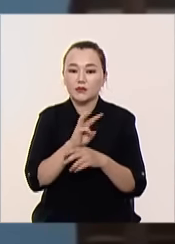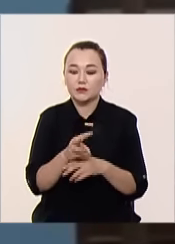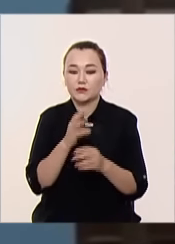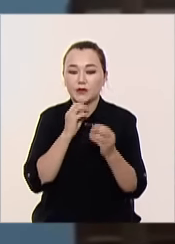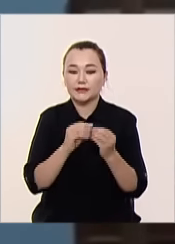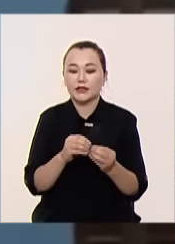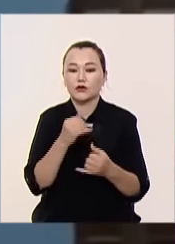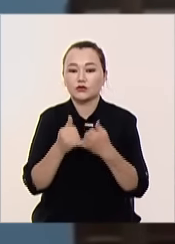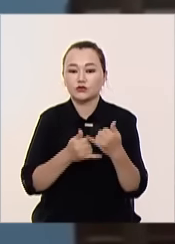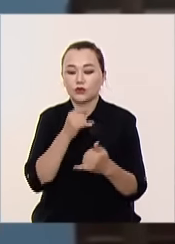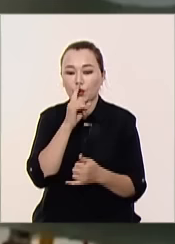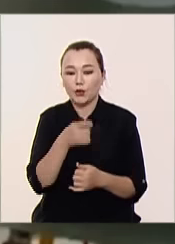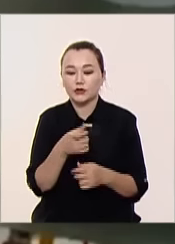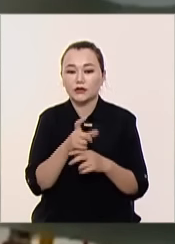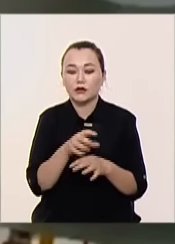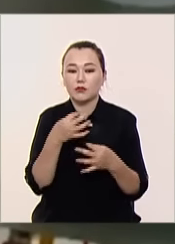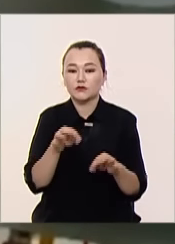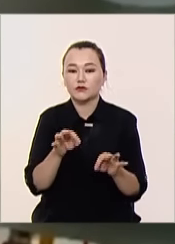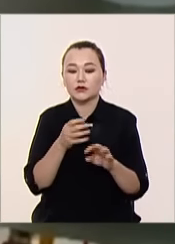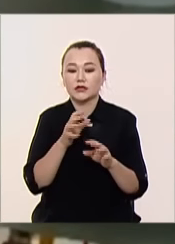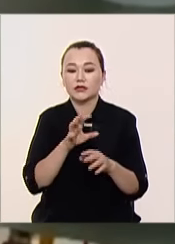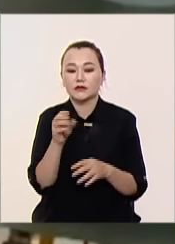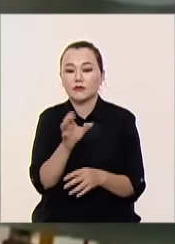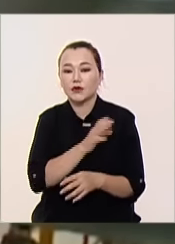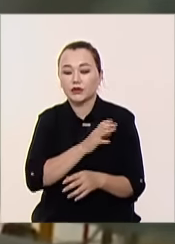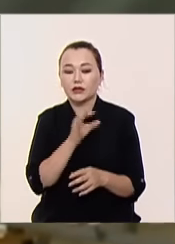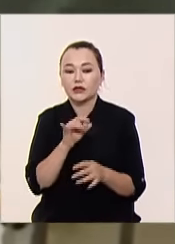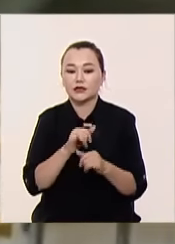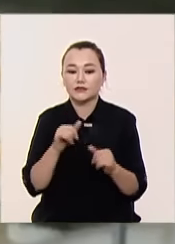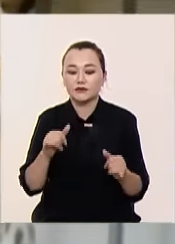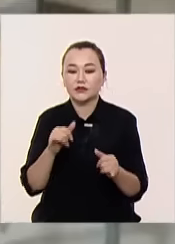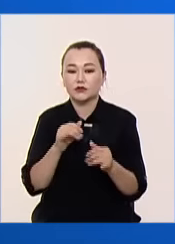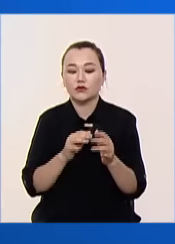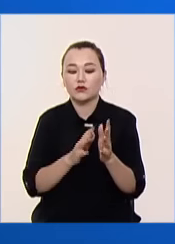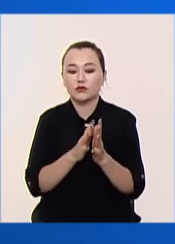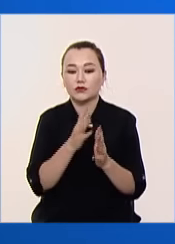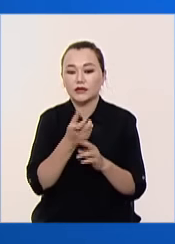переработку в течение года. Это позволит не только насытить рынок, но и развить отрасль в целом.